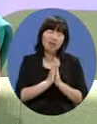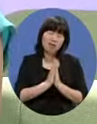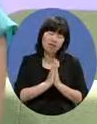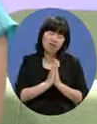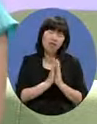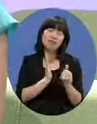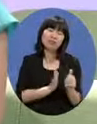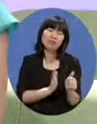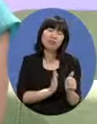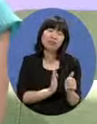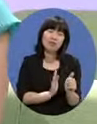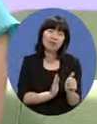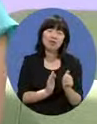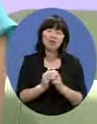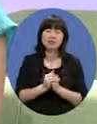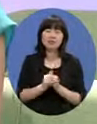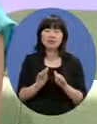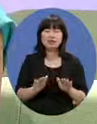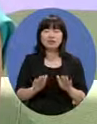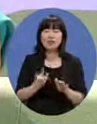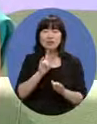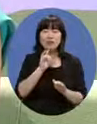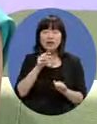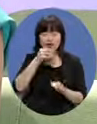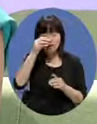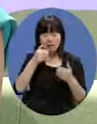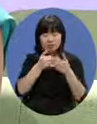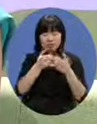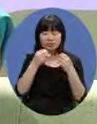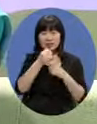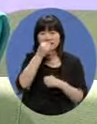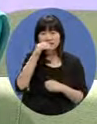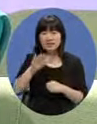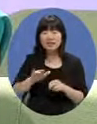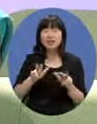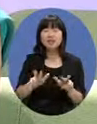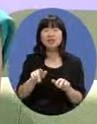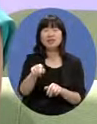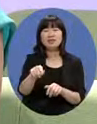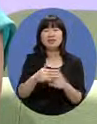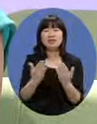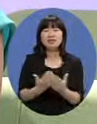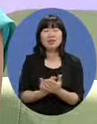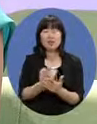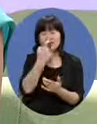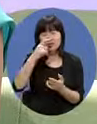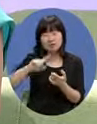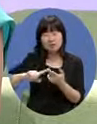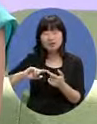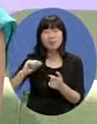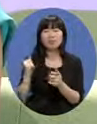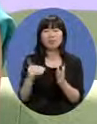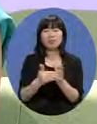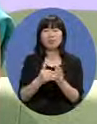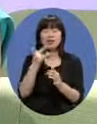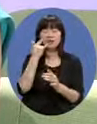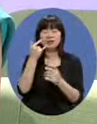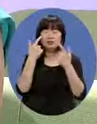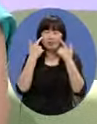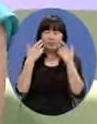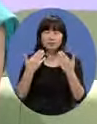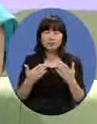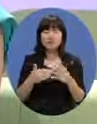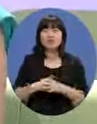빌게 되는 거예요. 네. 근데 이제 우리가 말대꾸를 많이 한다. 근데 이거는 사실은 다 배운 대로 한 거예요. 그러니까 부모님이